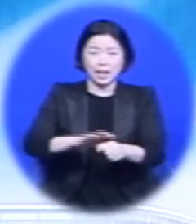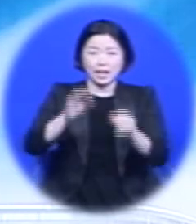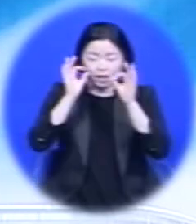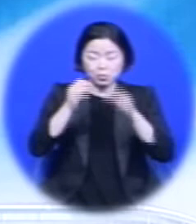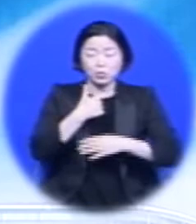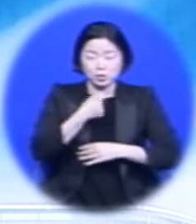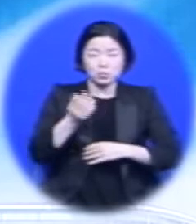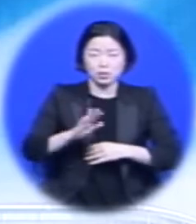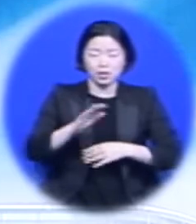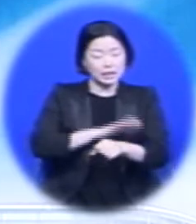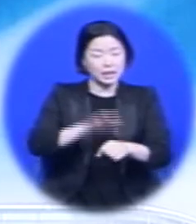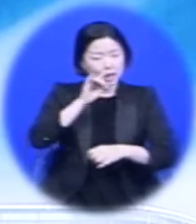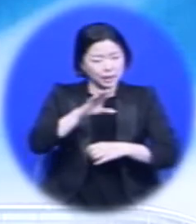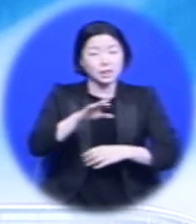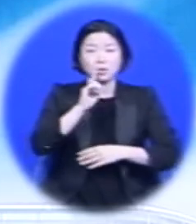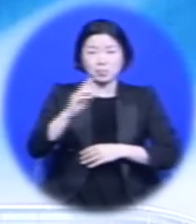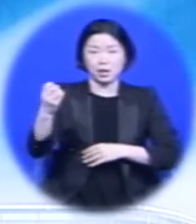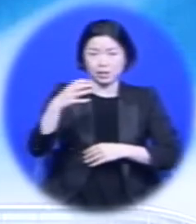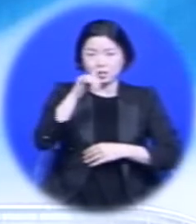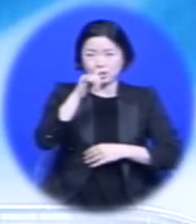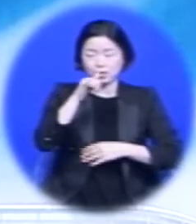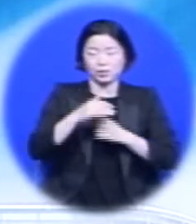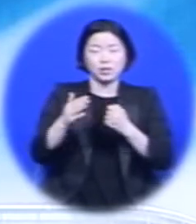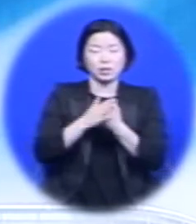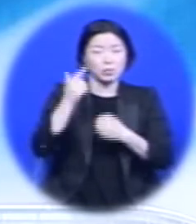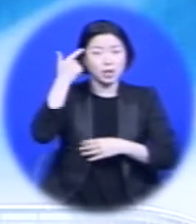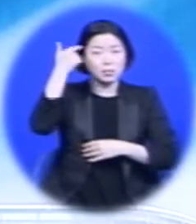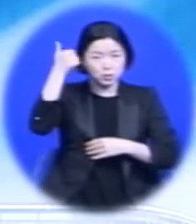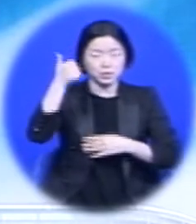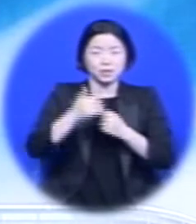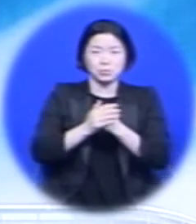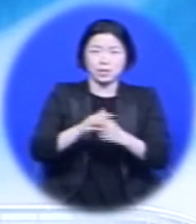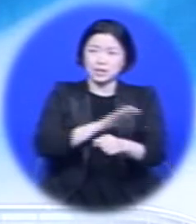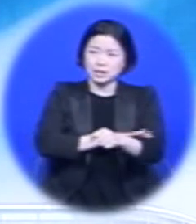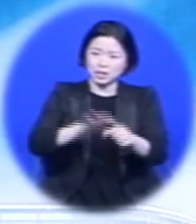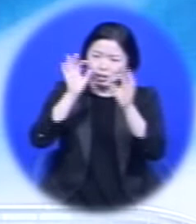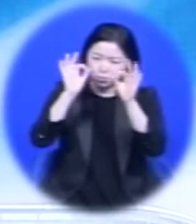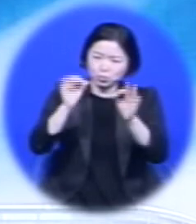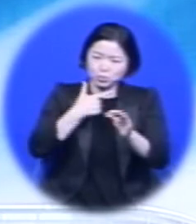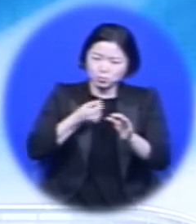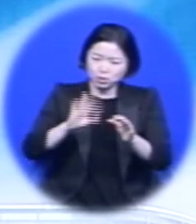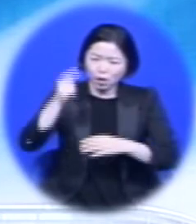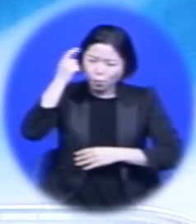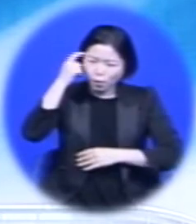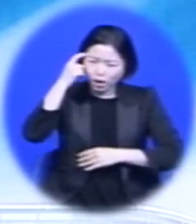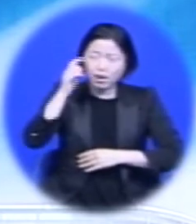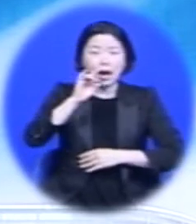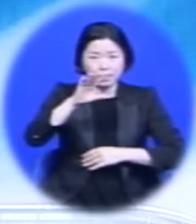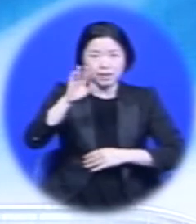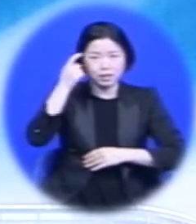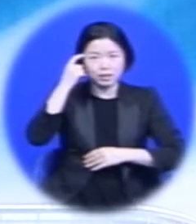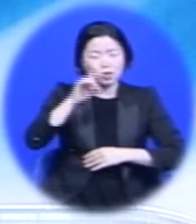안 된다는 이야기를 한다는 겁니다. 그래서 유인근 목사님이 잘해보고 싶은데 왜 잘 안 될까 하는